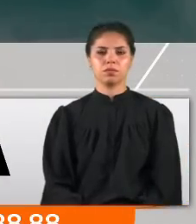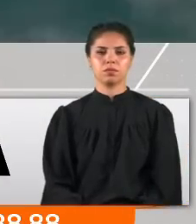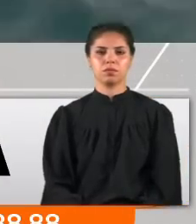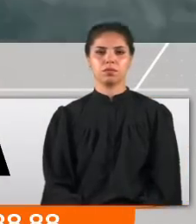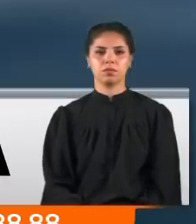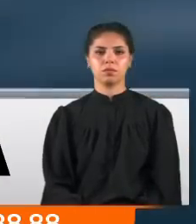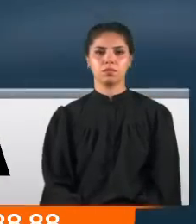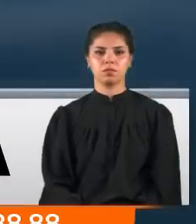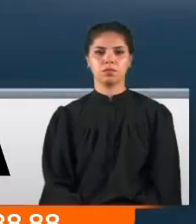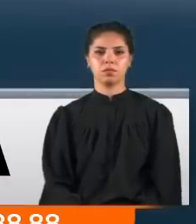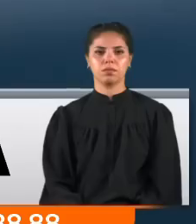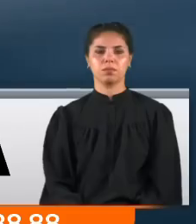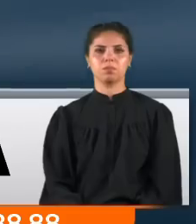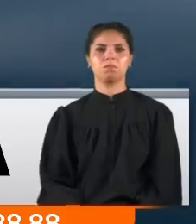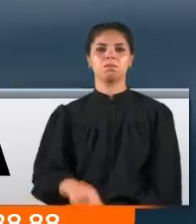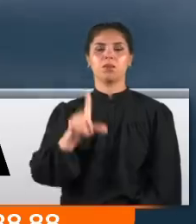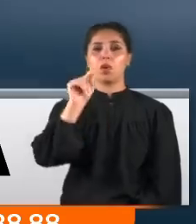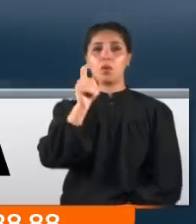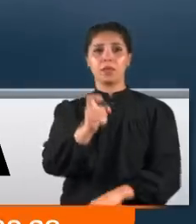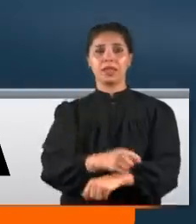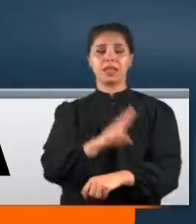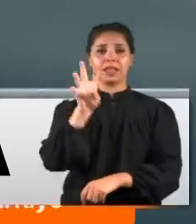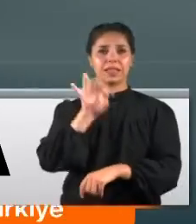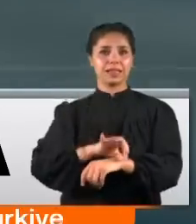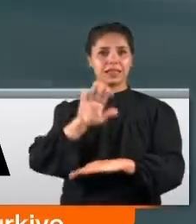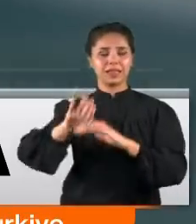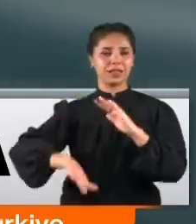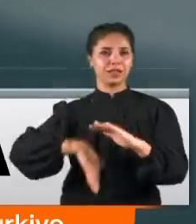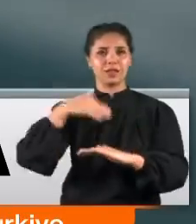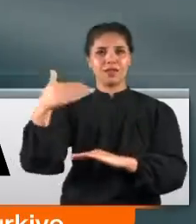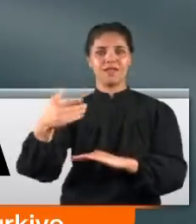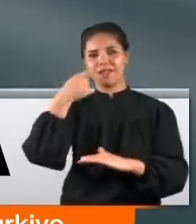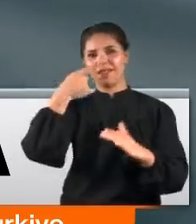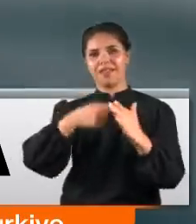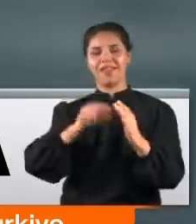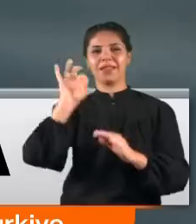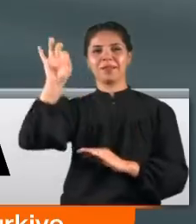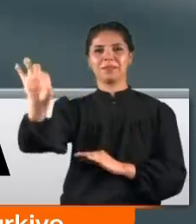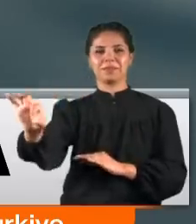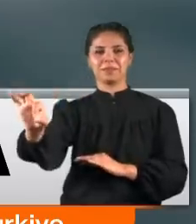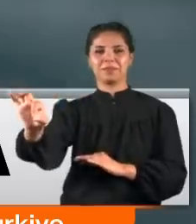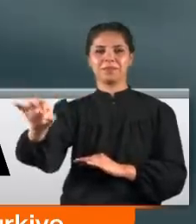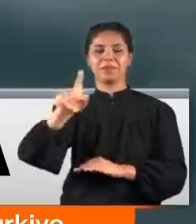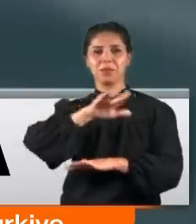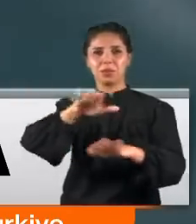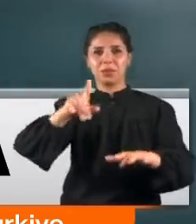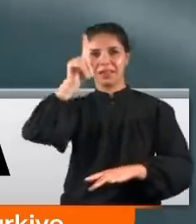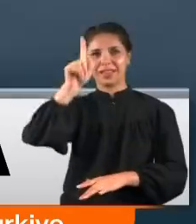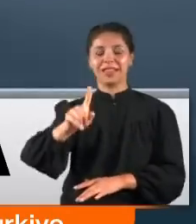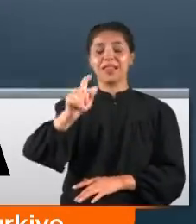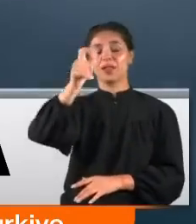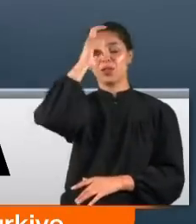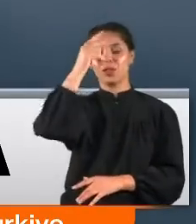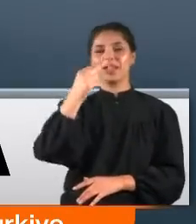bırakmak zorunda kalıyor. Ve zorlu geçen 11 saat 48 dakikanın sonunda hedefine ulaştı. Kanalı geçen ilk Türk